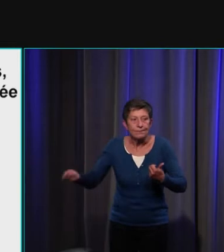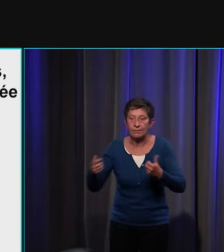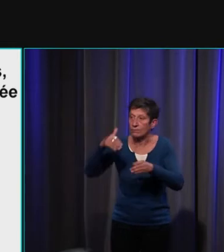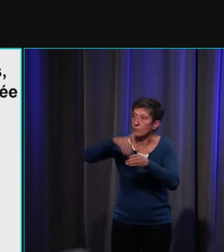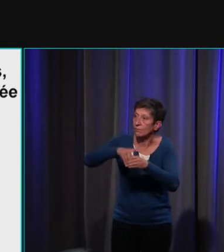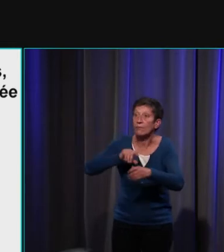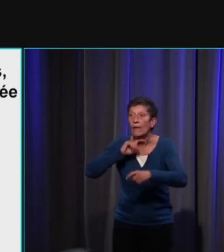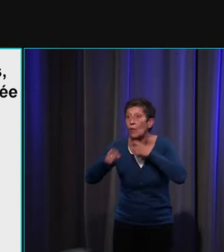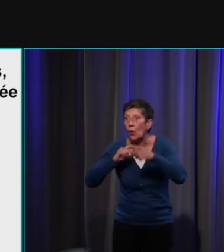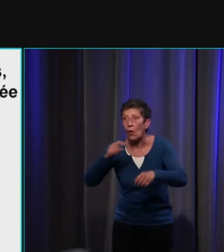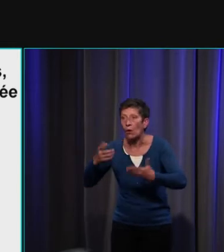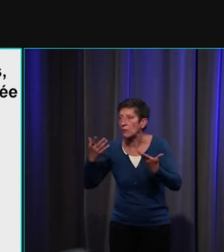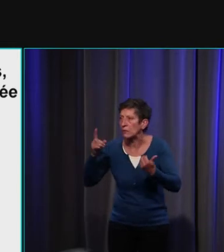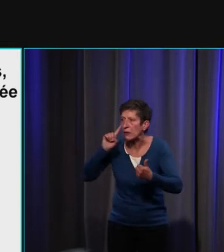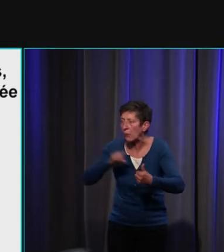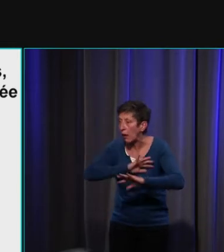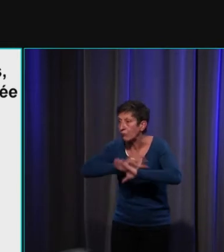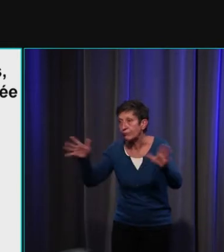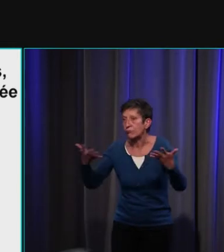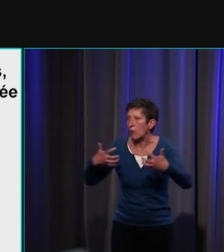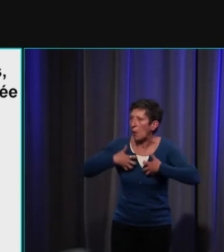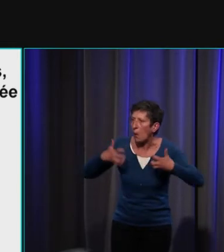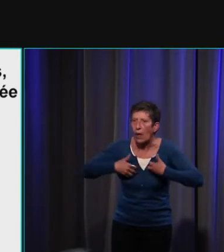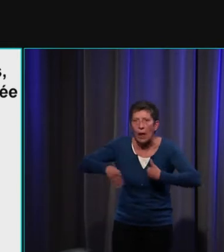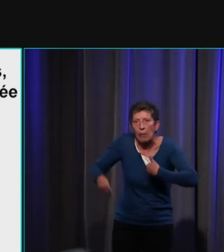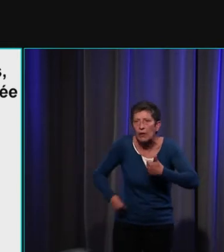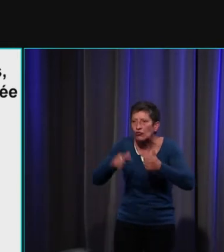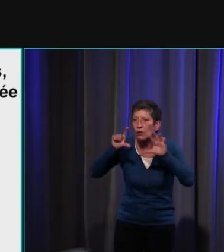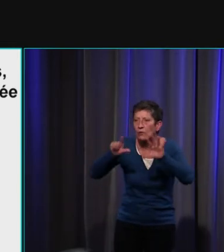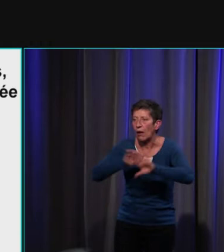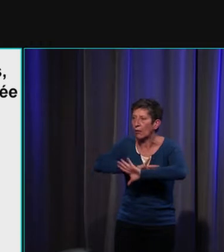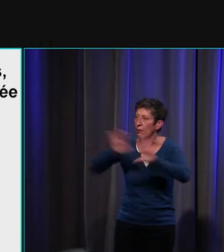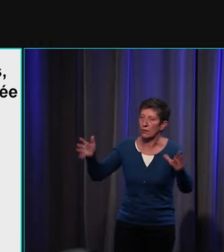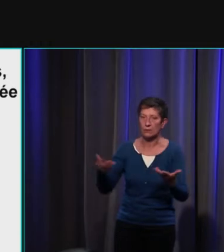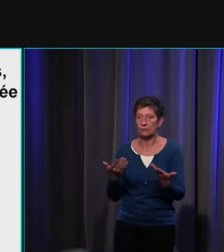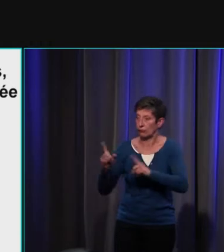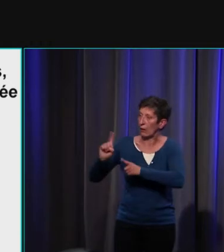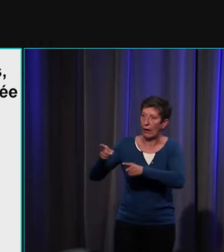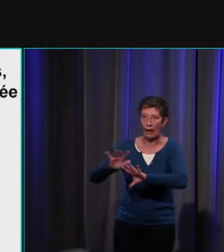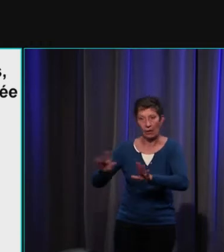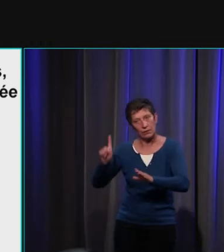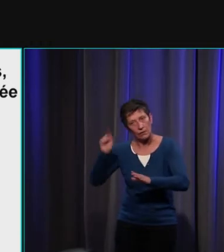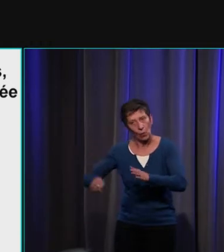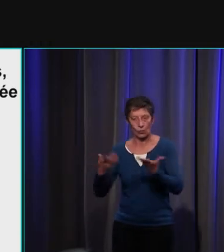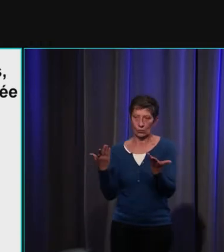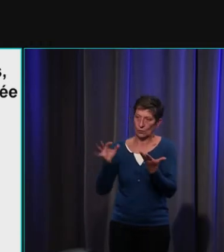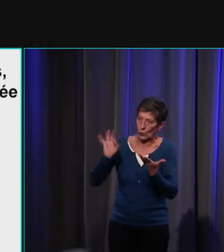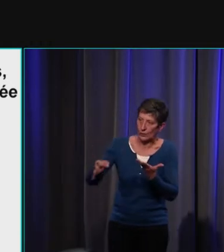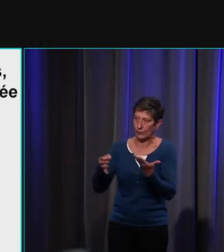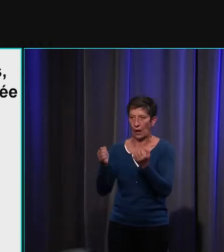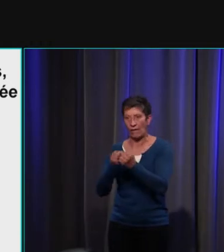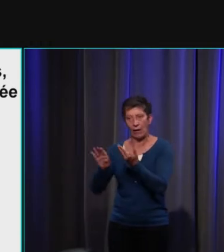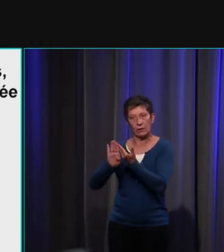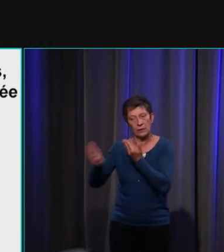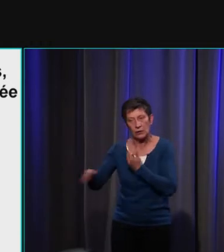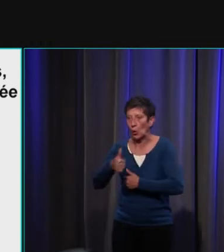gratuite la colère tous les péchés capitaux dans l'exercice de la guerre la guerre doit être mené avec une certaine distance avec dans la patience la